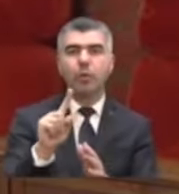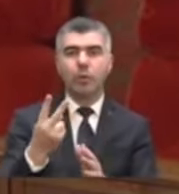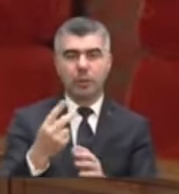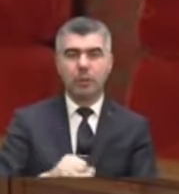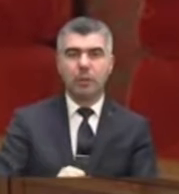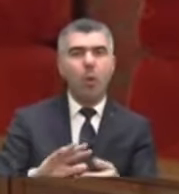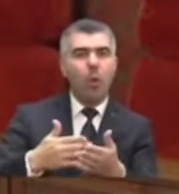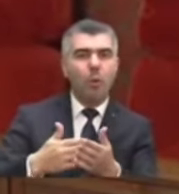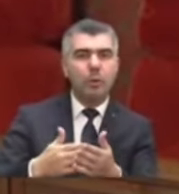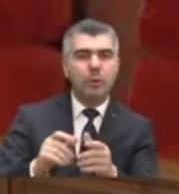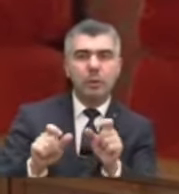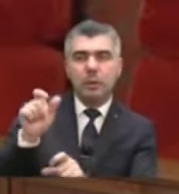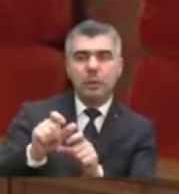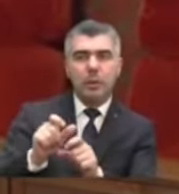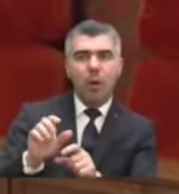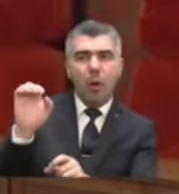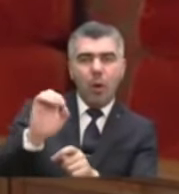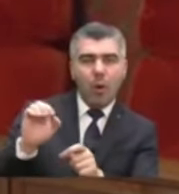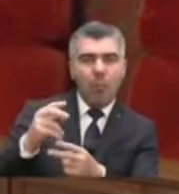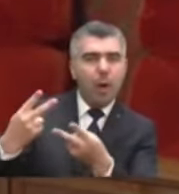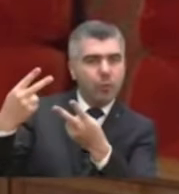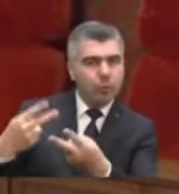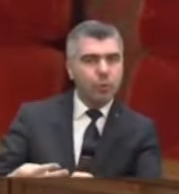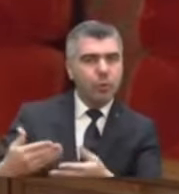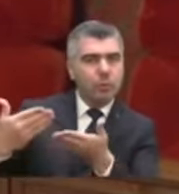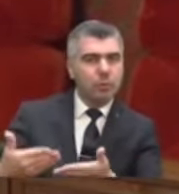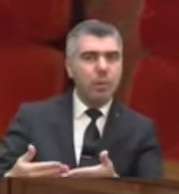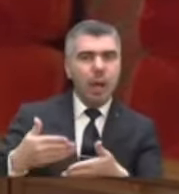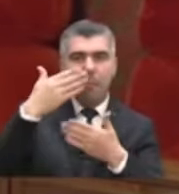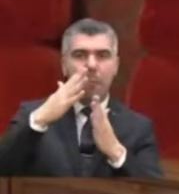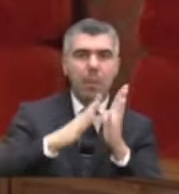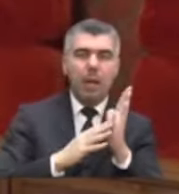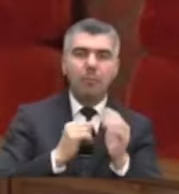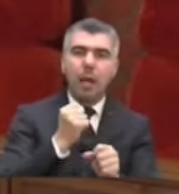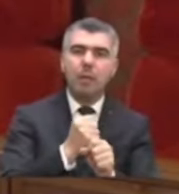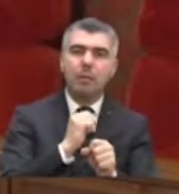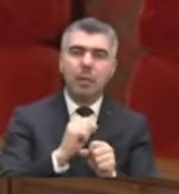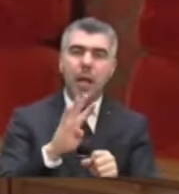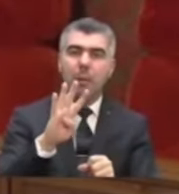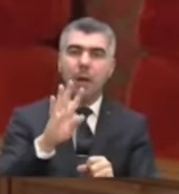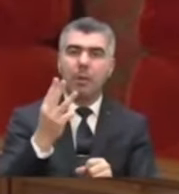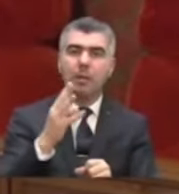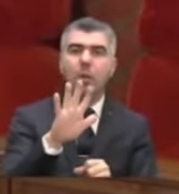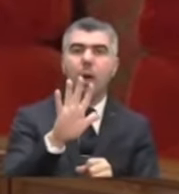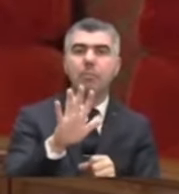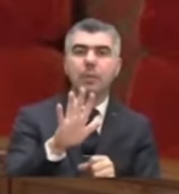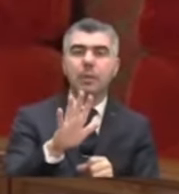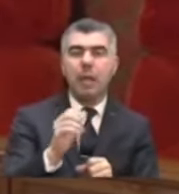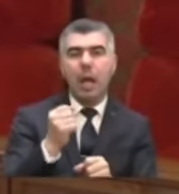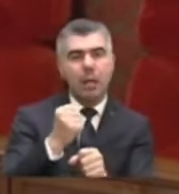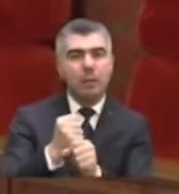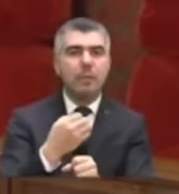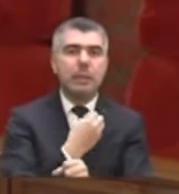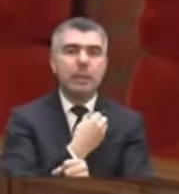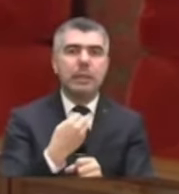الجميع الكفاءات الاجنبيه يمكن لها تخدم في المغرب الحمد لله. واليوم نقدر نقول لك بان كاين عندنا 453 اجنبي كيخدم في القطاع ديال